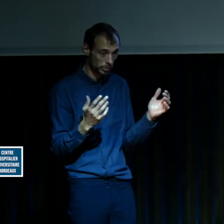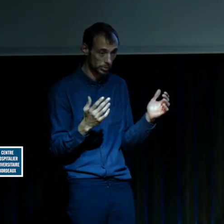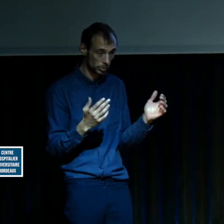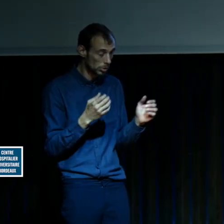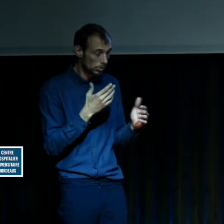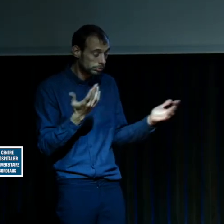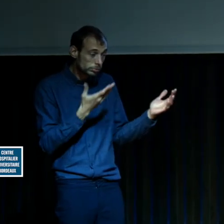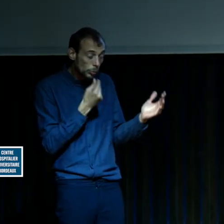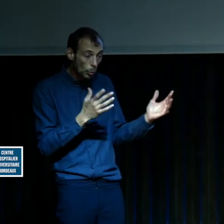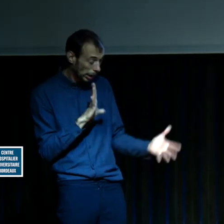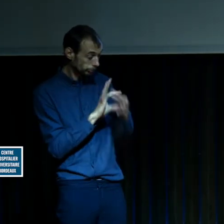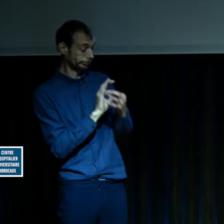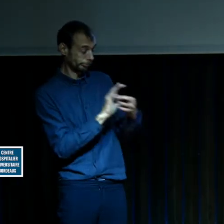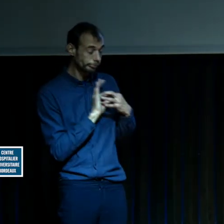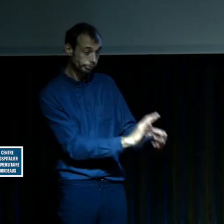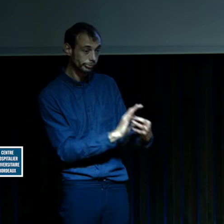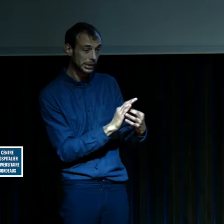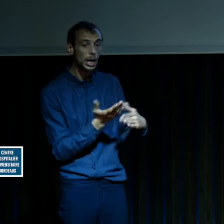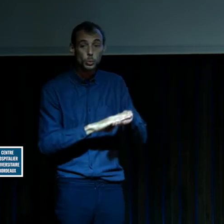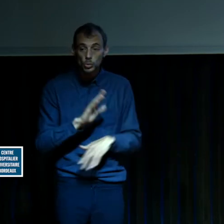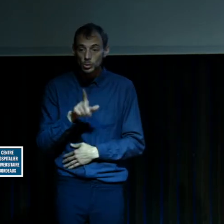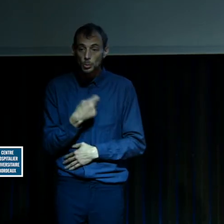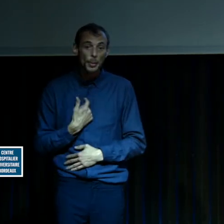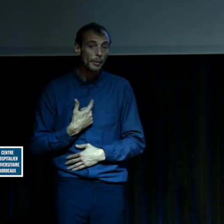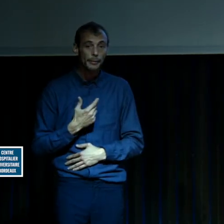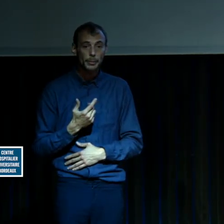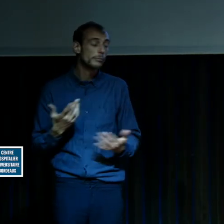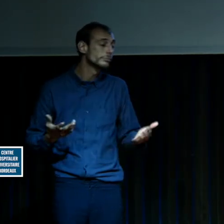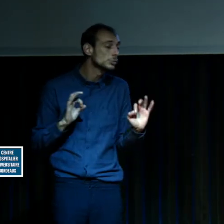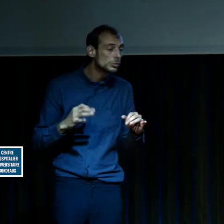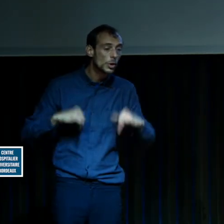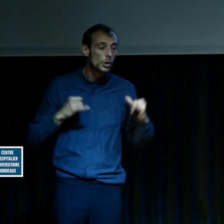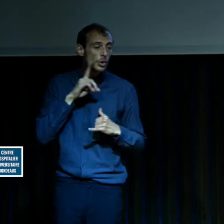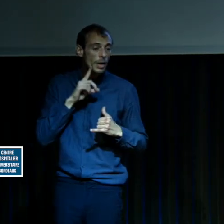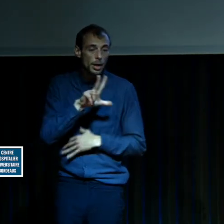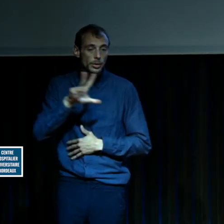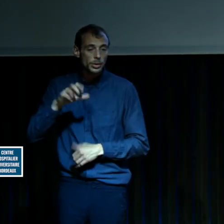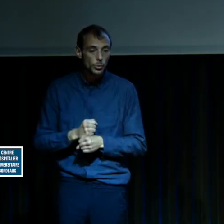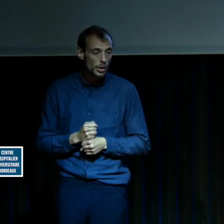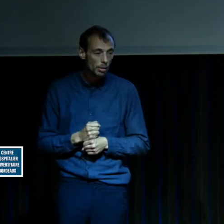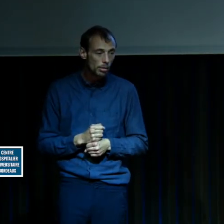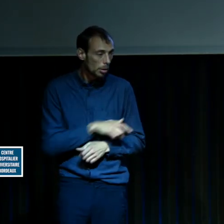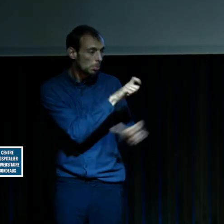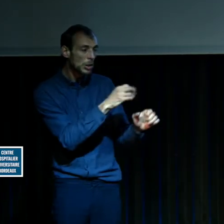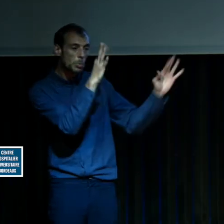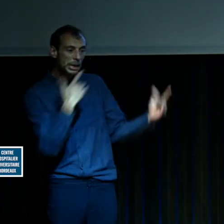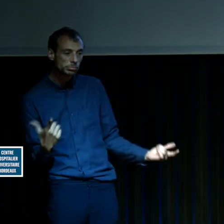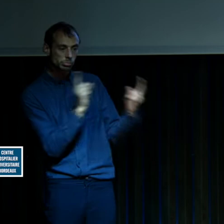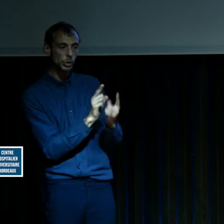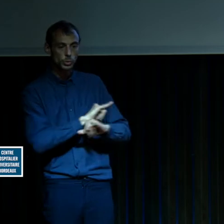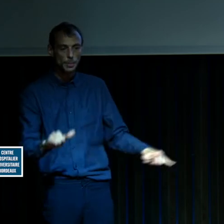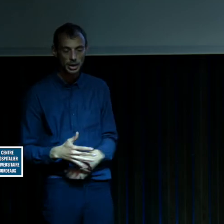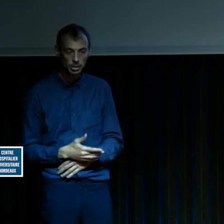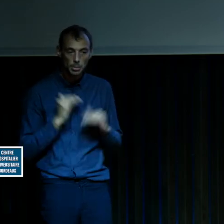normalement, dans la vie d'une jeune femme de 33 ans, on rencontre pas ces gens et on n'imagine pas qu'on va pouvoir se lier d'amitié avec quelqu'un qui